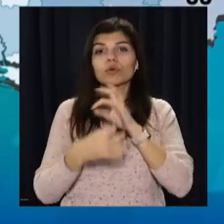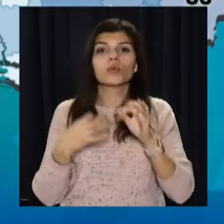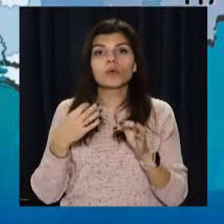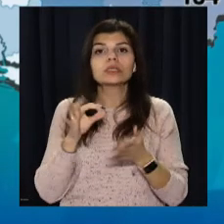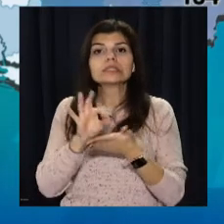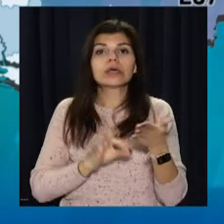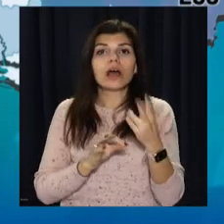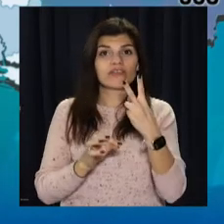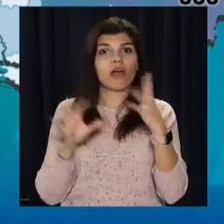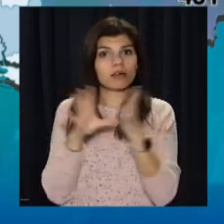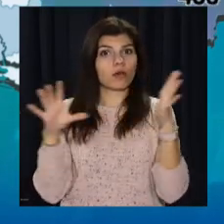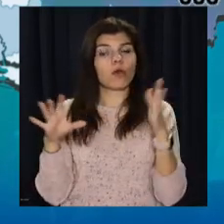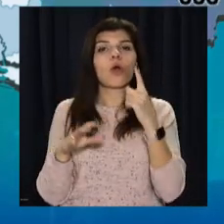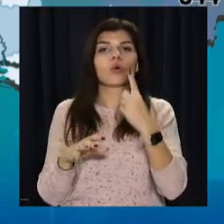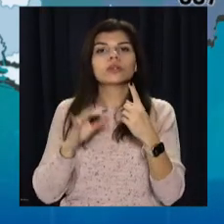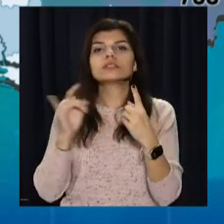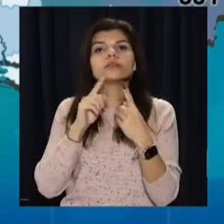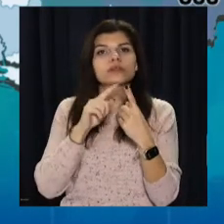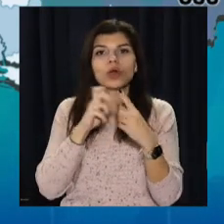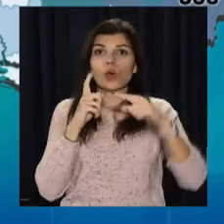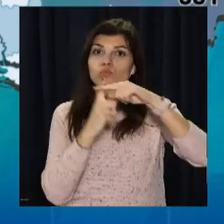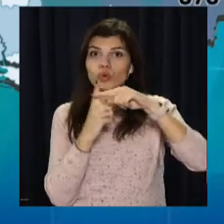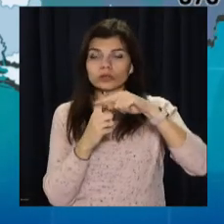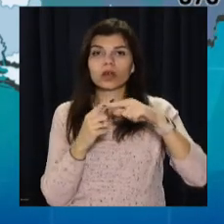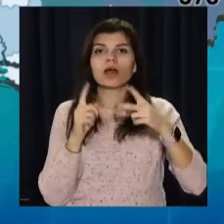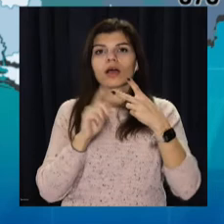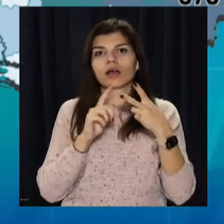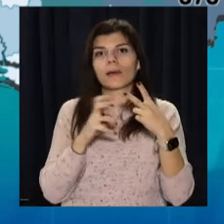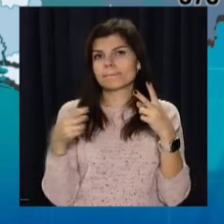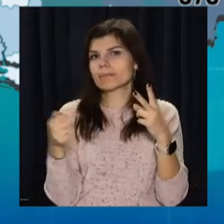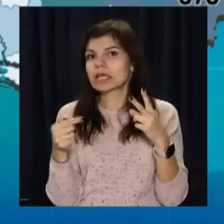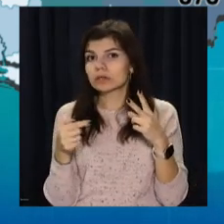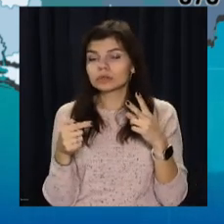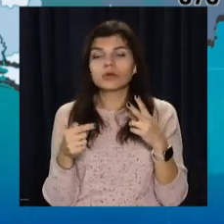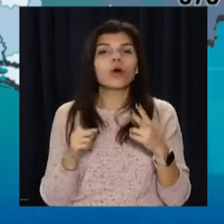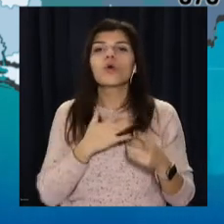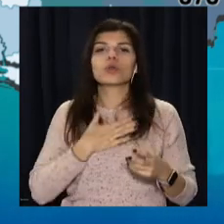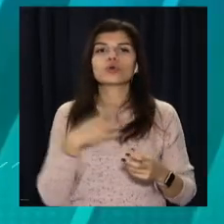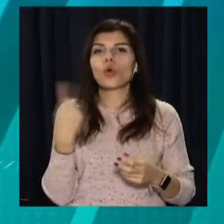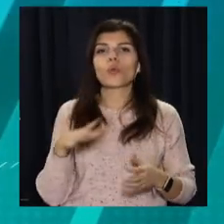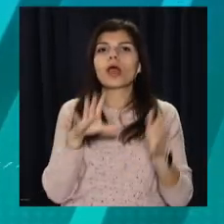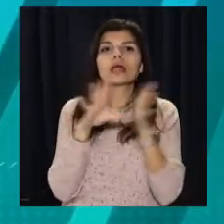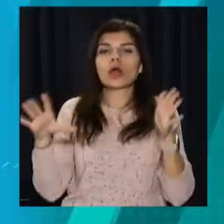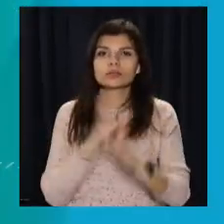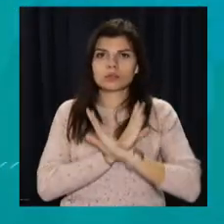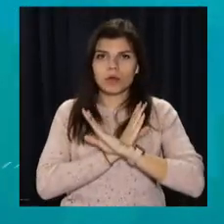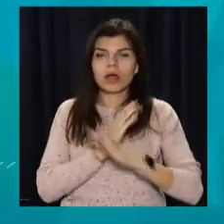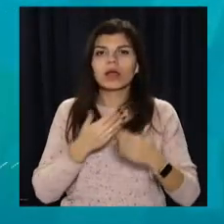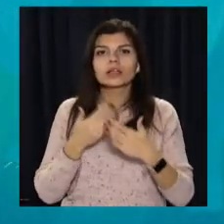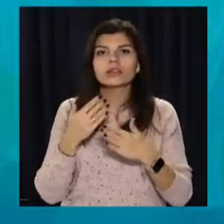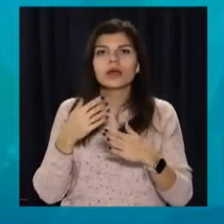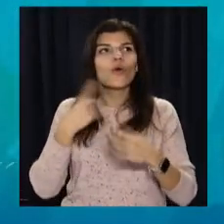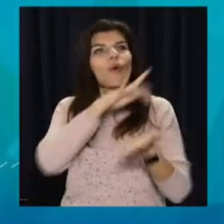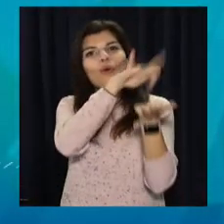два рекорди. Один із позначкою «плюс», інший з позначкою «мінус». В нашій області рекордна смертність серед інших